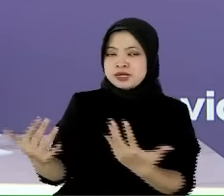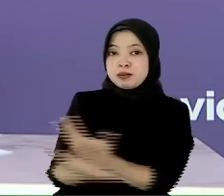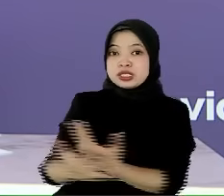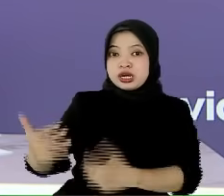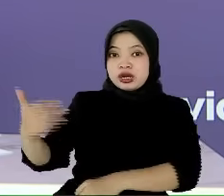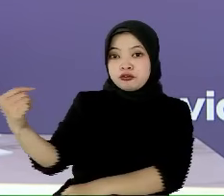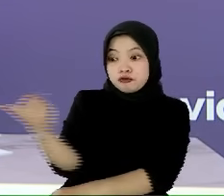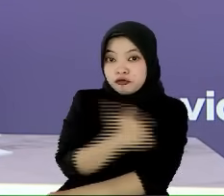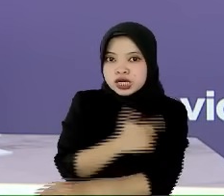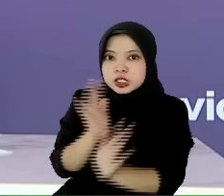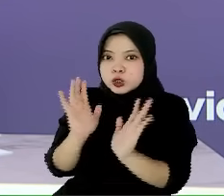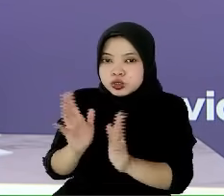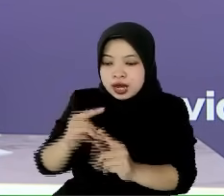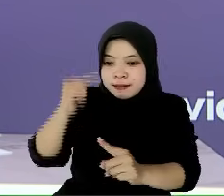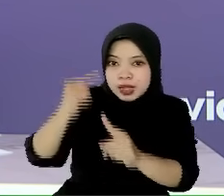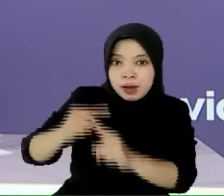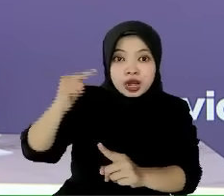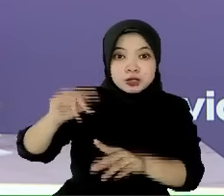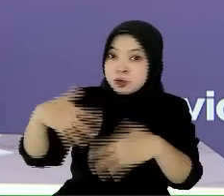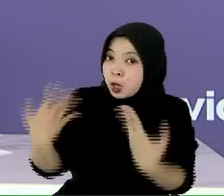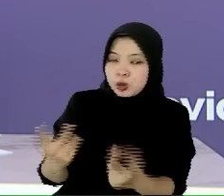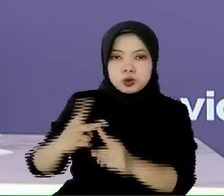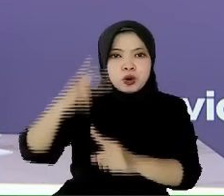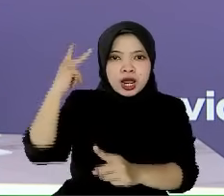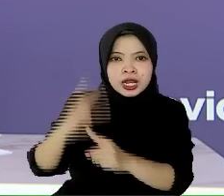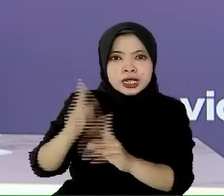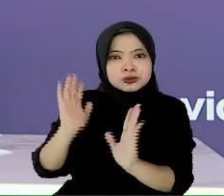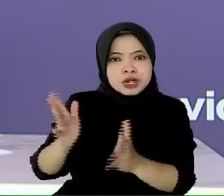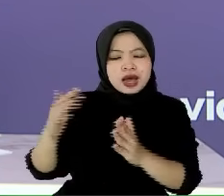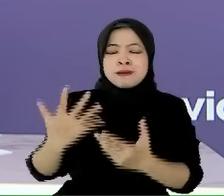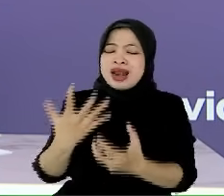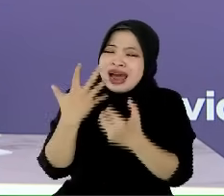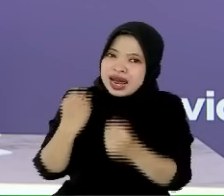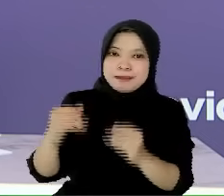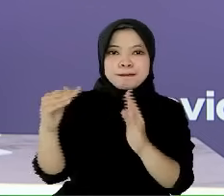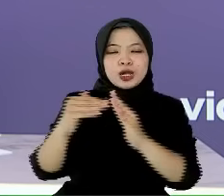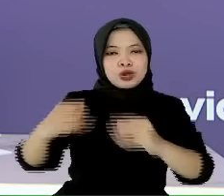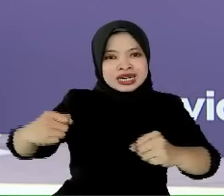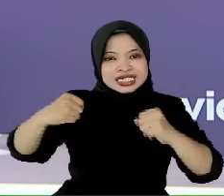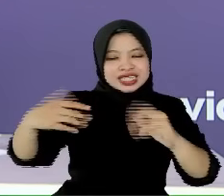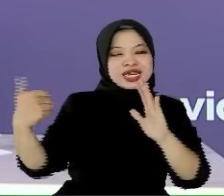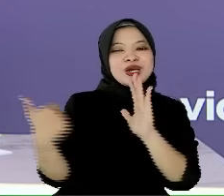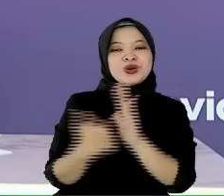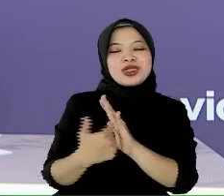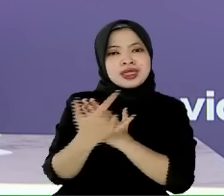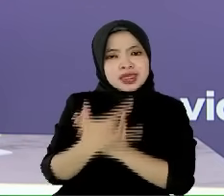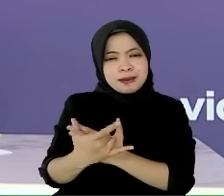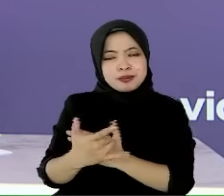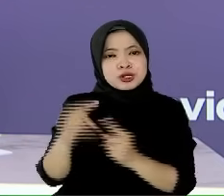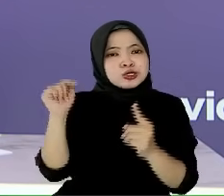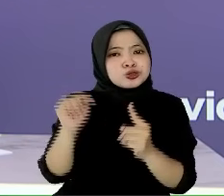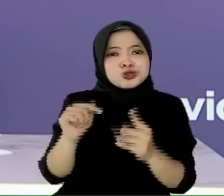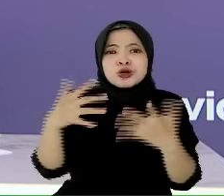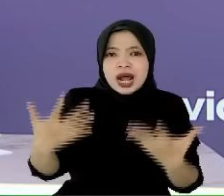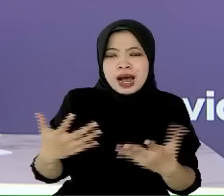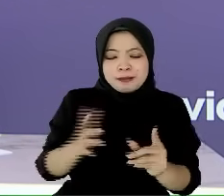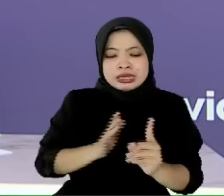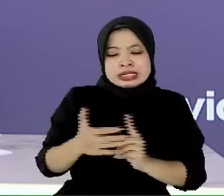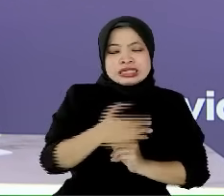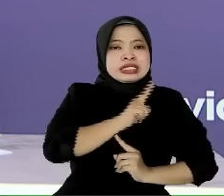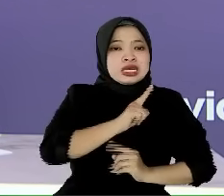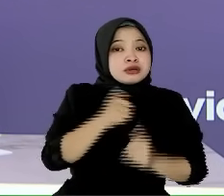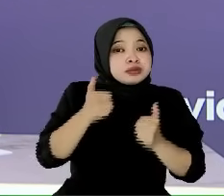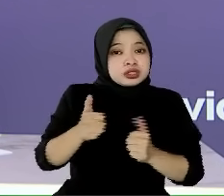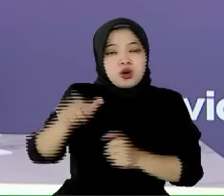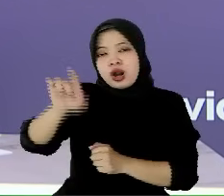telah divaksin, baik dosis pertama atau kedua, harap tetap disiplin, menerapkan protokol kesehatan agar dapat melindungi diri sendiri